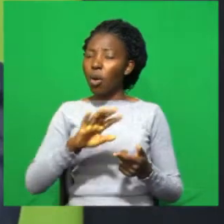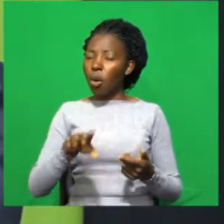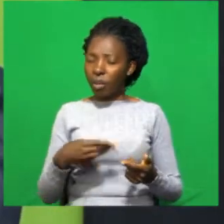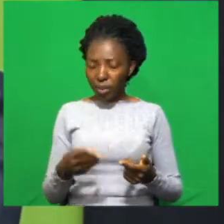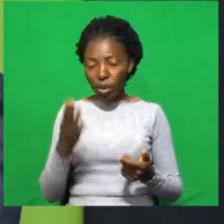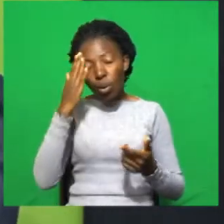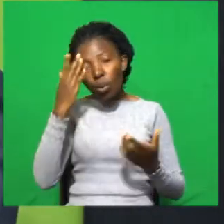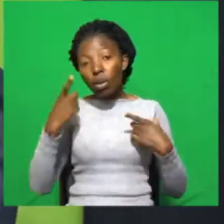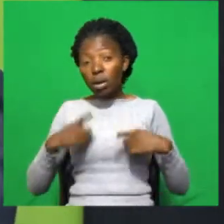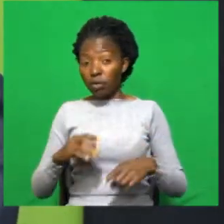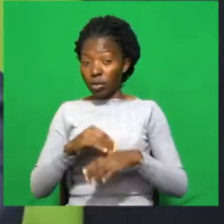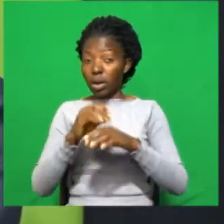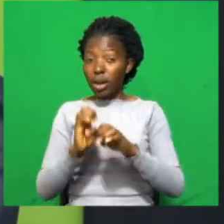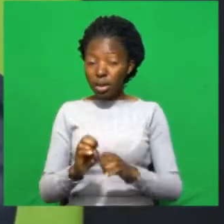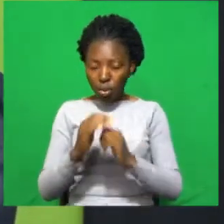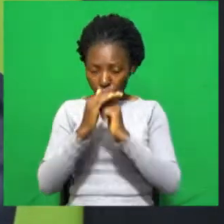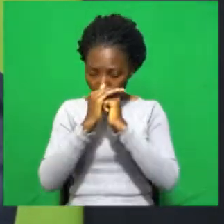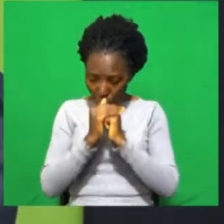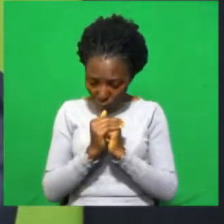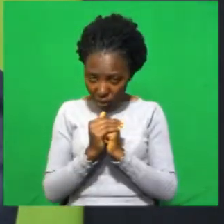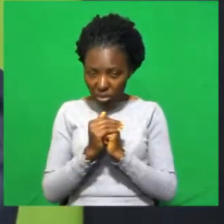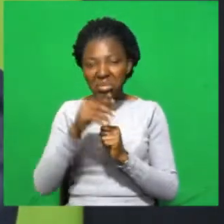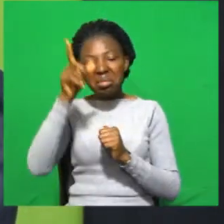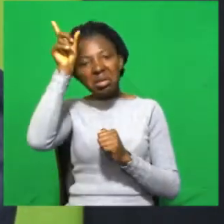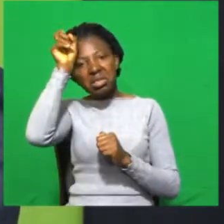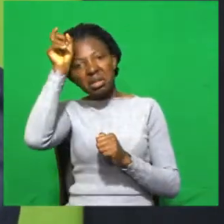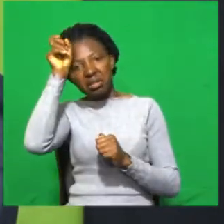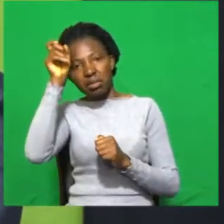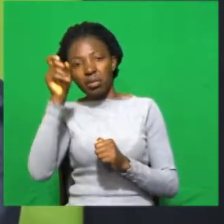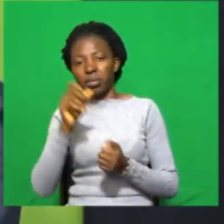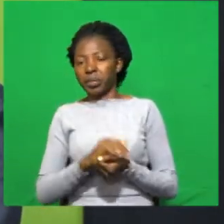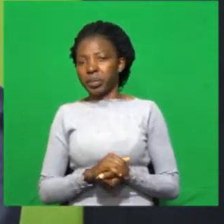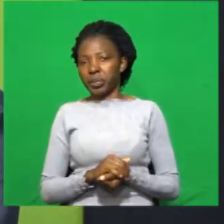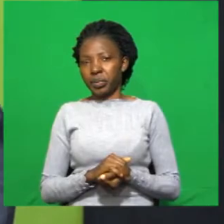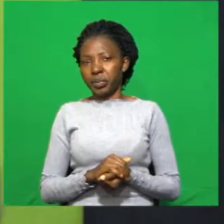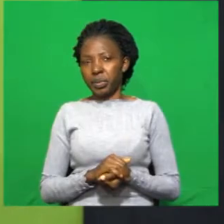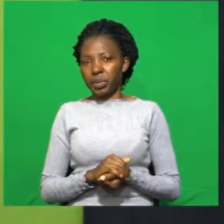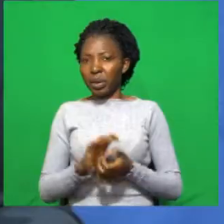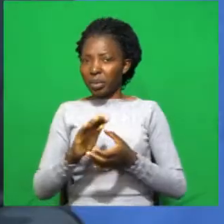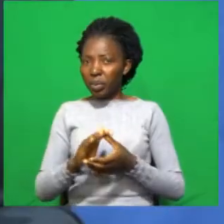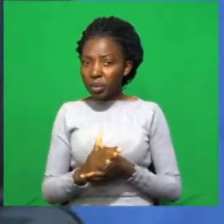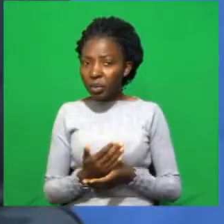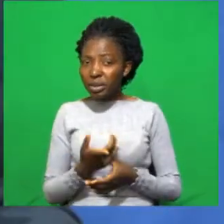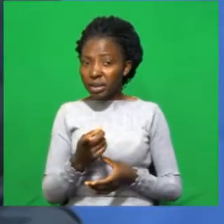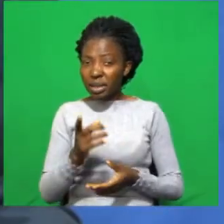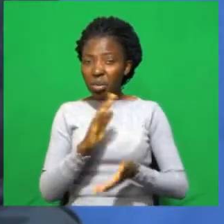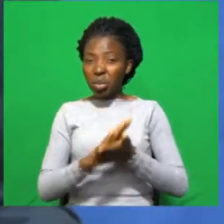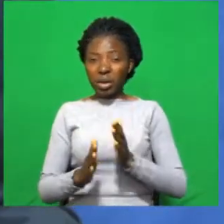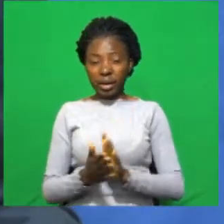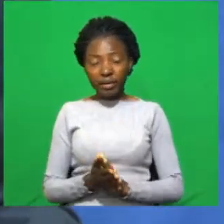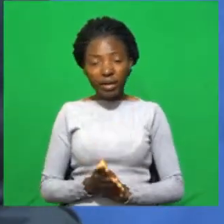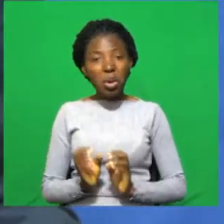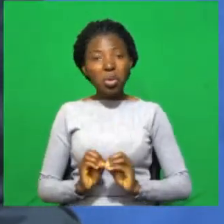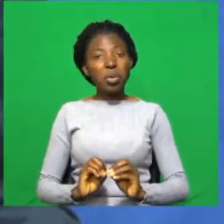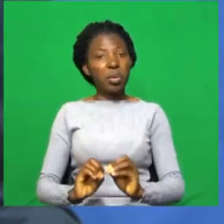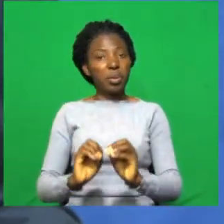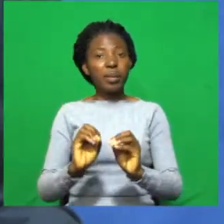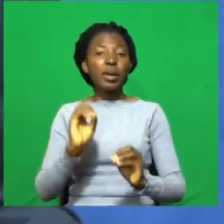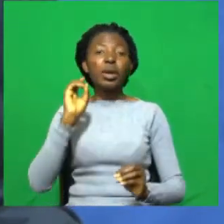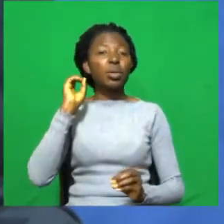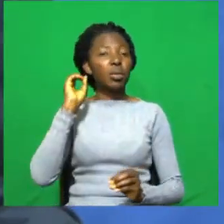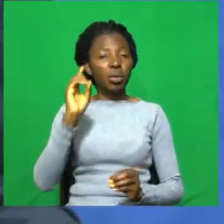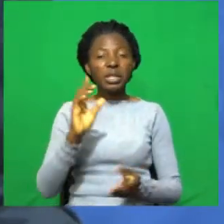vanogara panyika vachanamata futi chimiro chechechi payanga ine chimiro icho kuti vachatera zvakaitwa